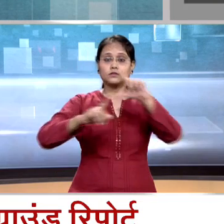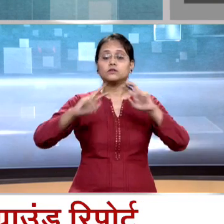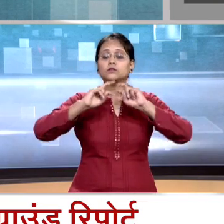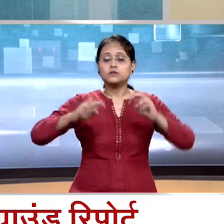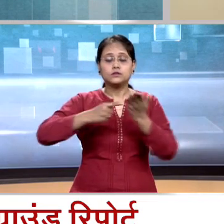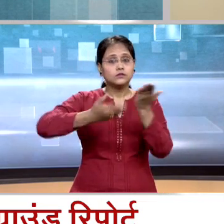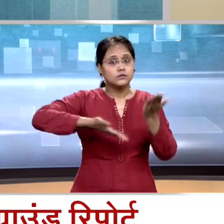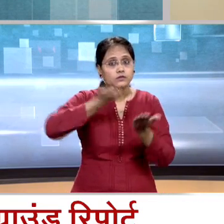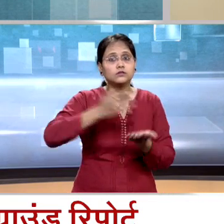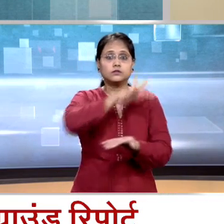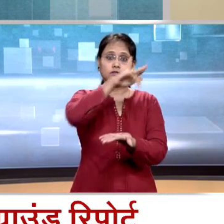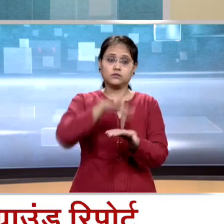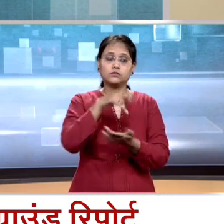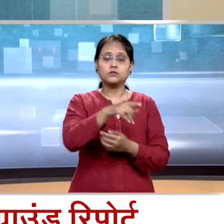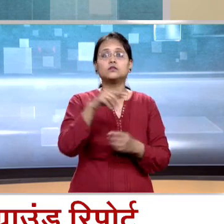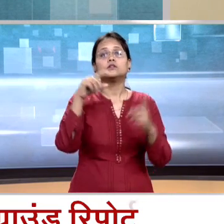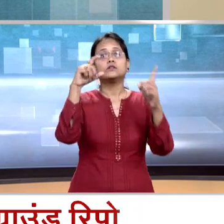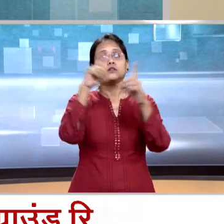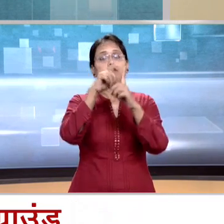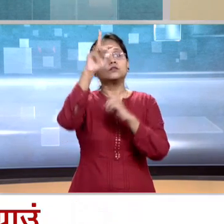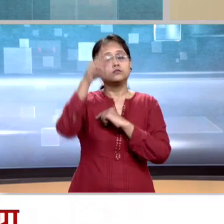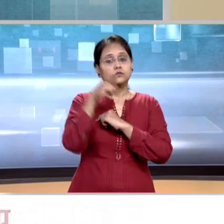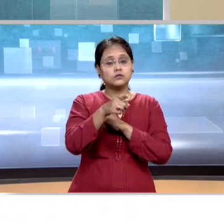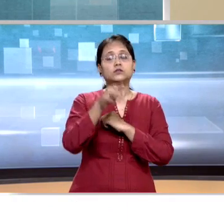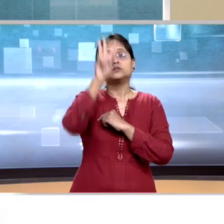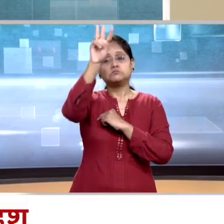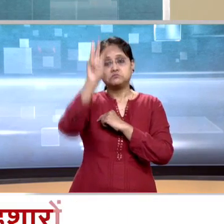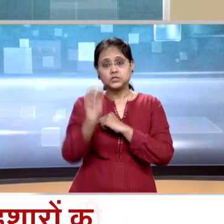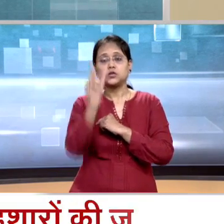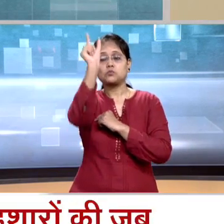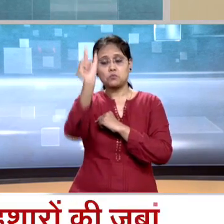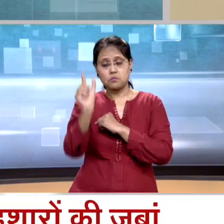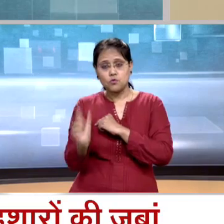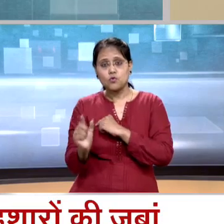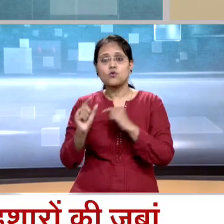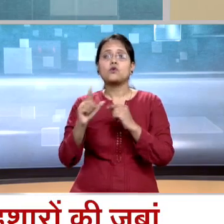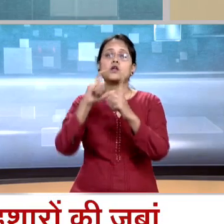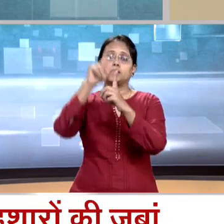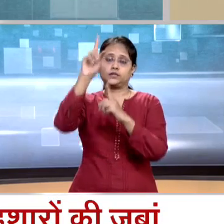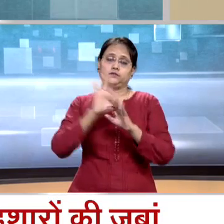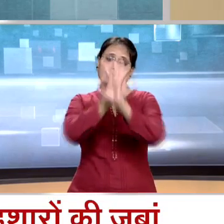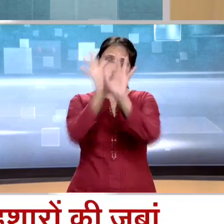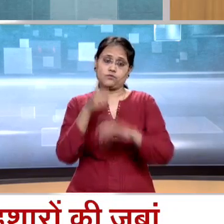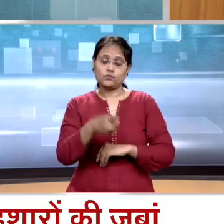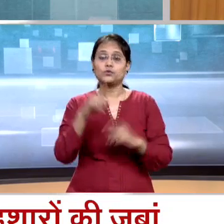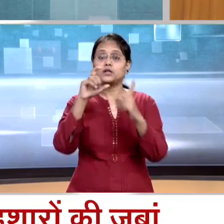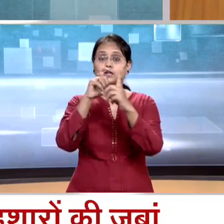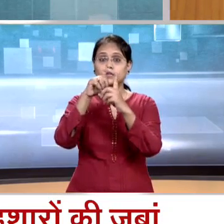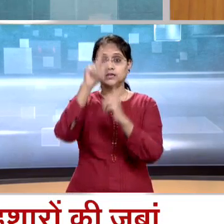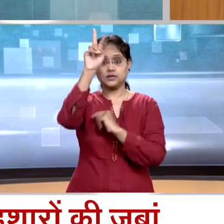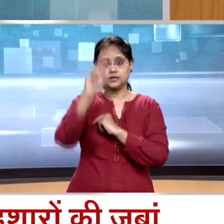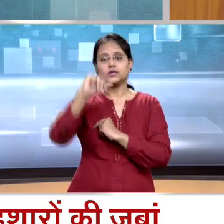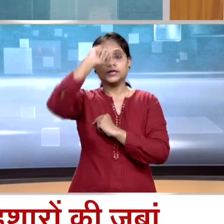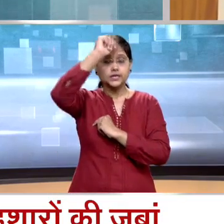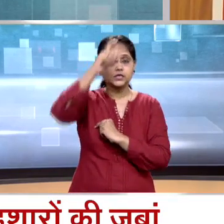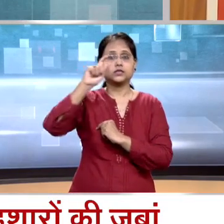लैंग्वेज रिसर्च एंड ट्रेनिंग सेंटर ने इस लोगों के लिए करीब 3000 शब्दों का एक शब्दकोश बनाया है। इस शब्दकोश में